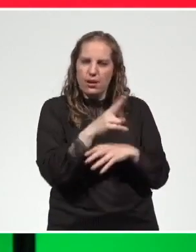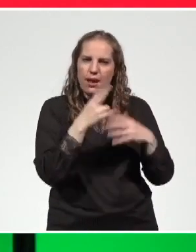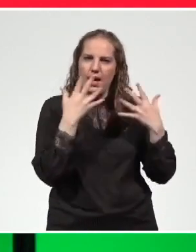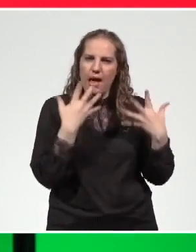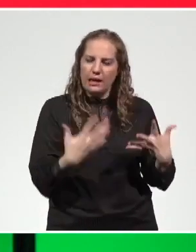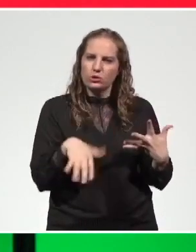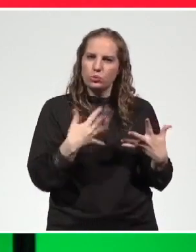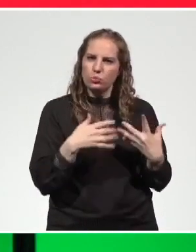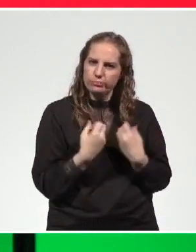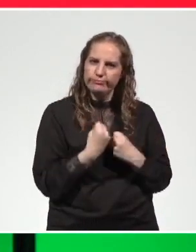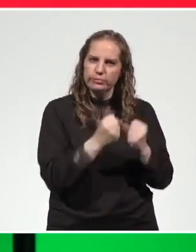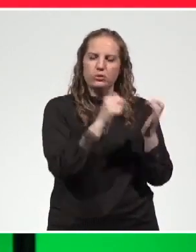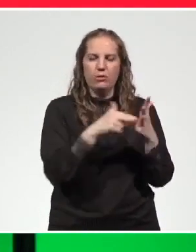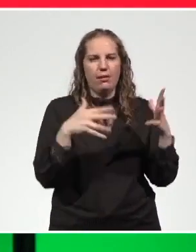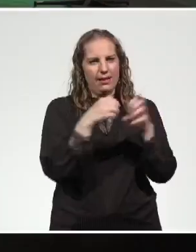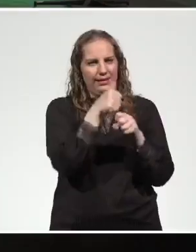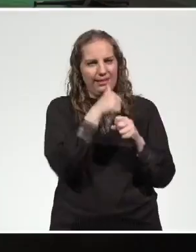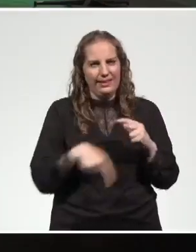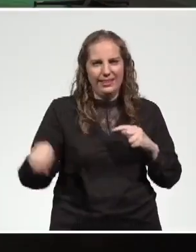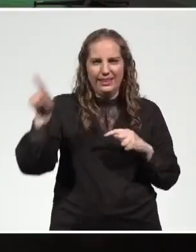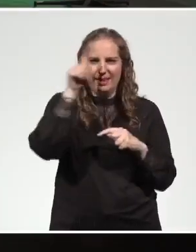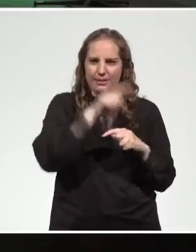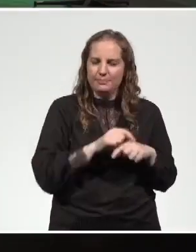aflstöðvar land allt.